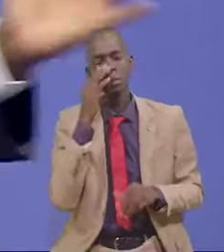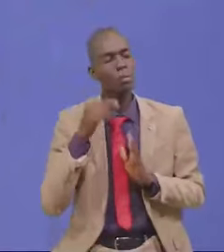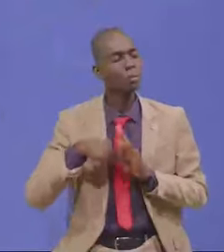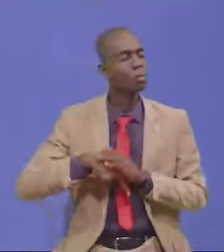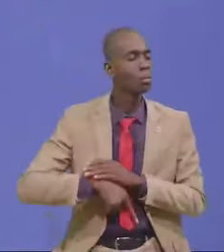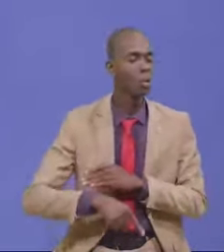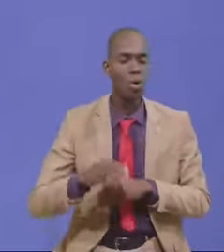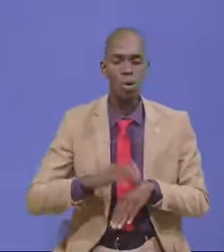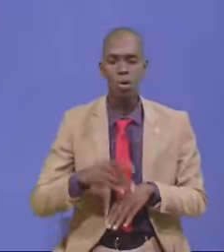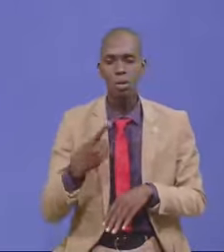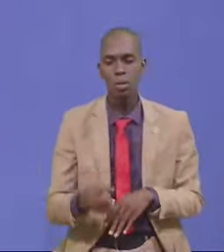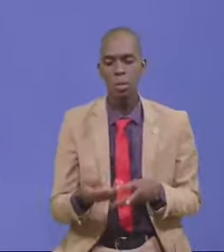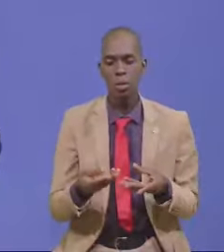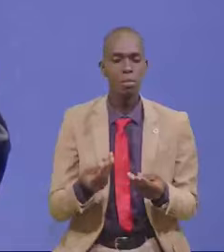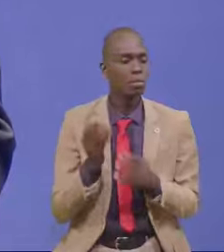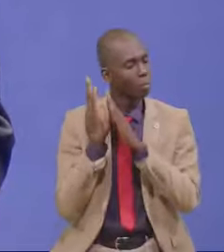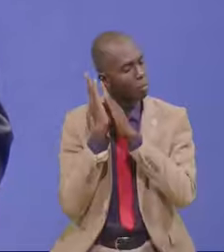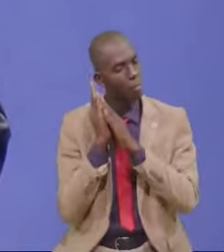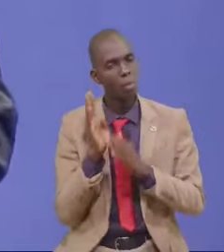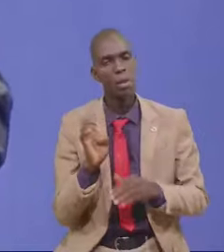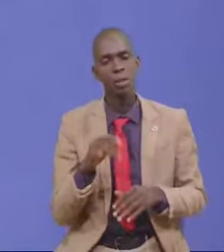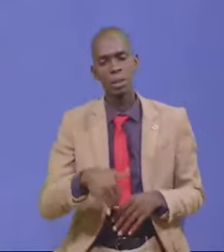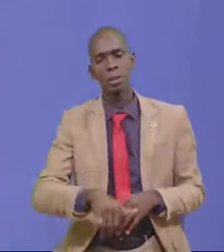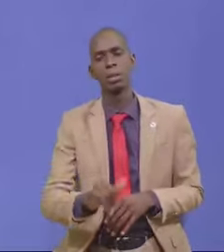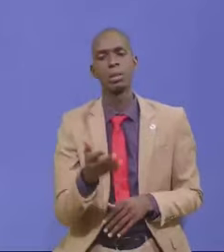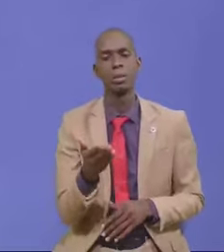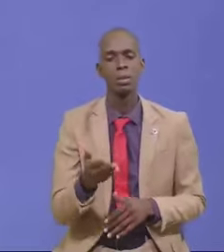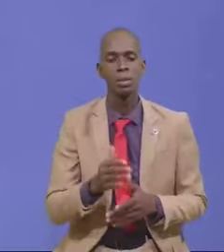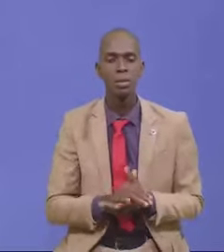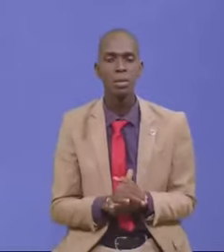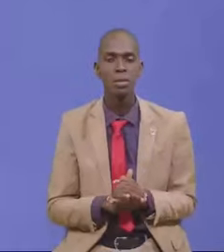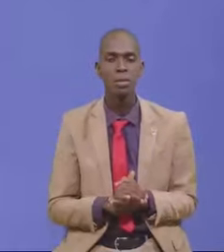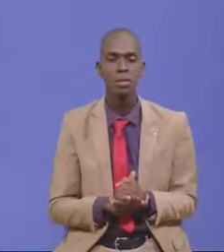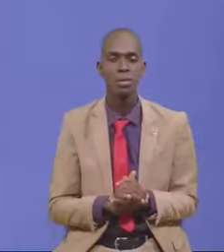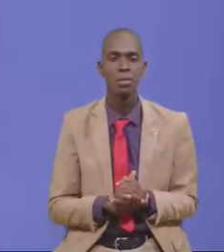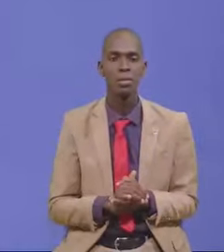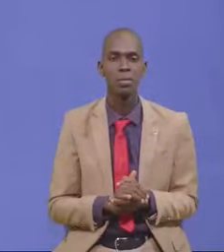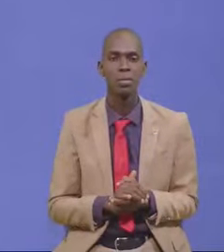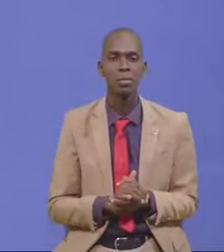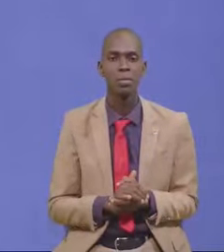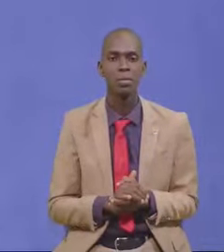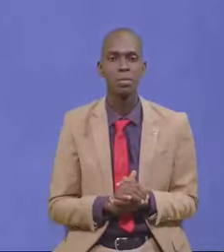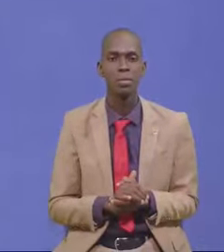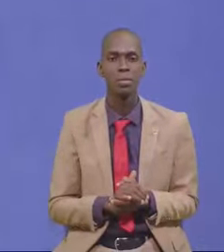Oh, l'homme paresseux est en train de rouler sur le lit comme les battants d'une porte.